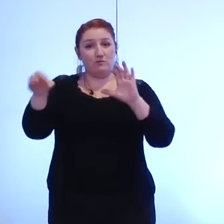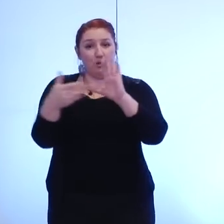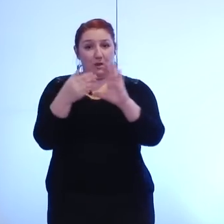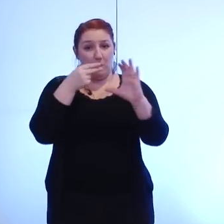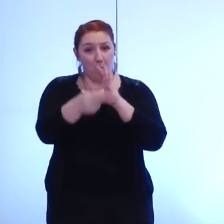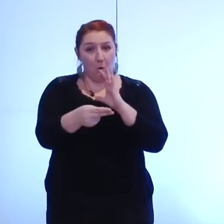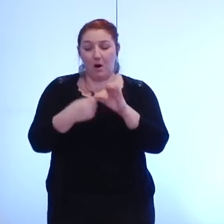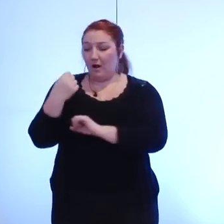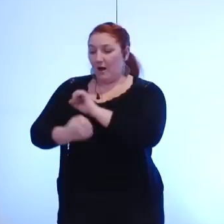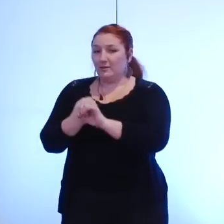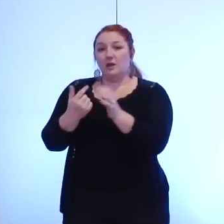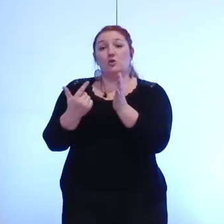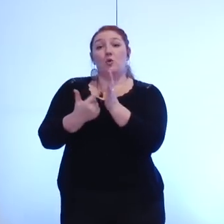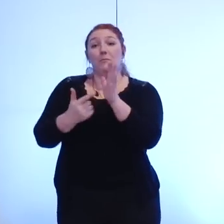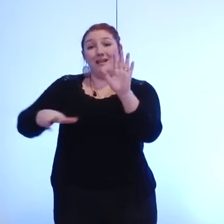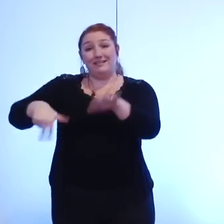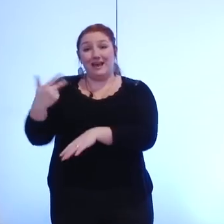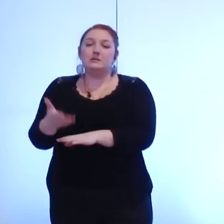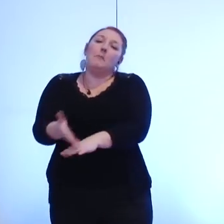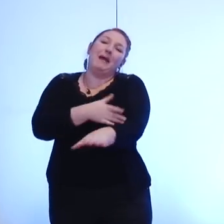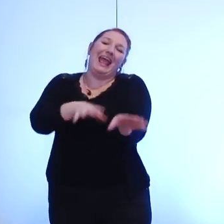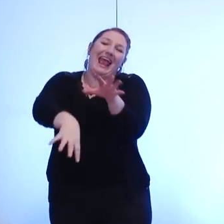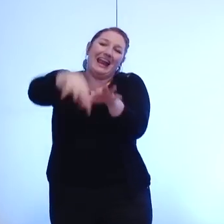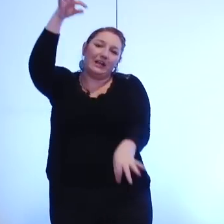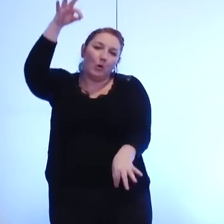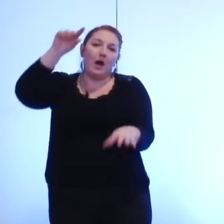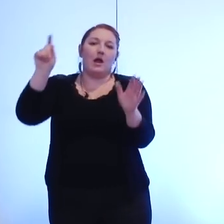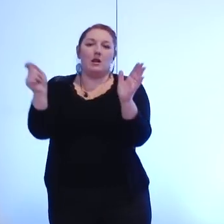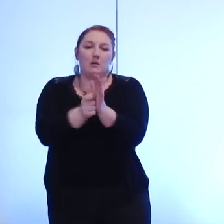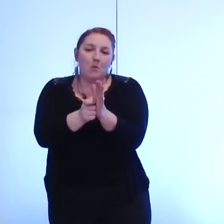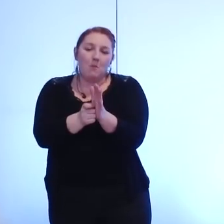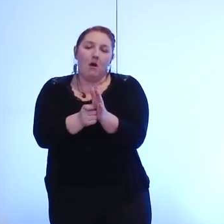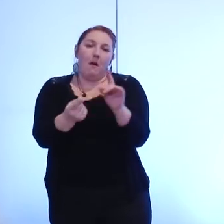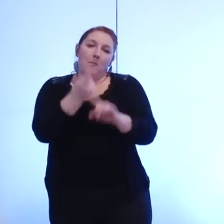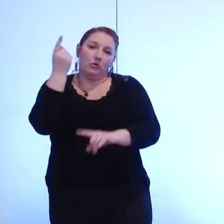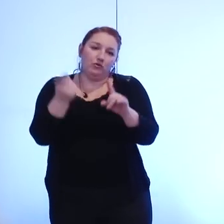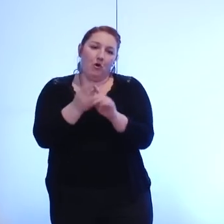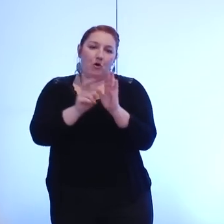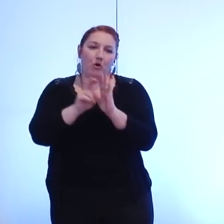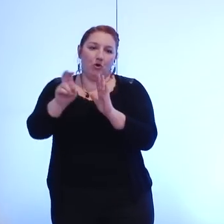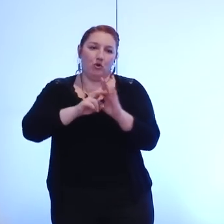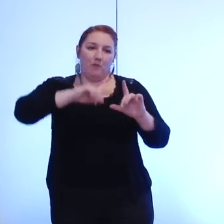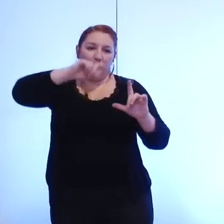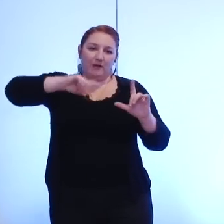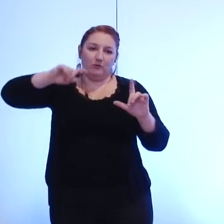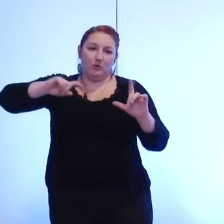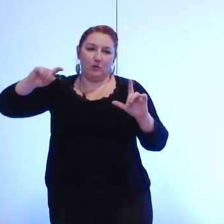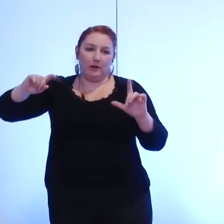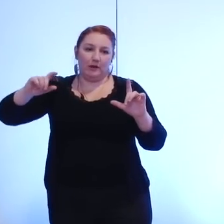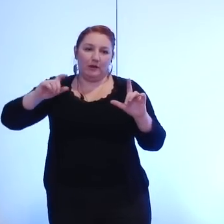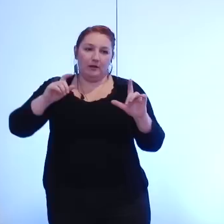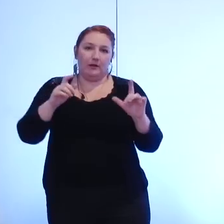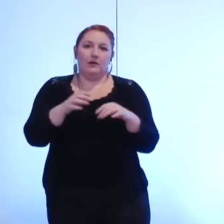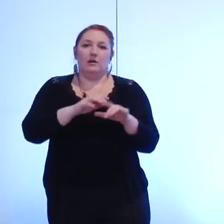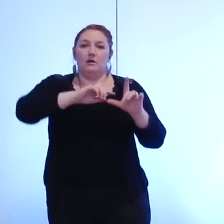c'était une année pré-électorale avec un événement majeur autour de Grenoble Factory, il s'agissait de plus de 1,9